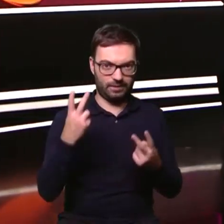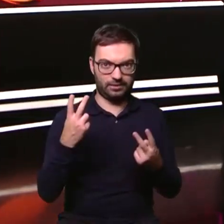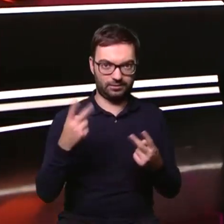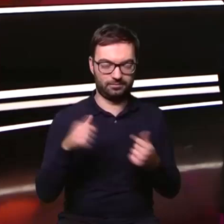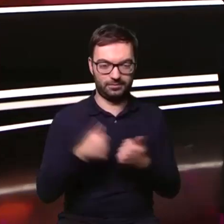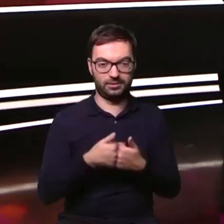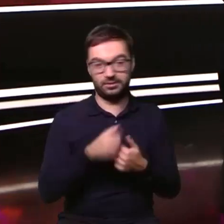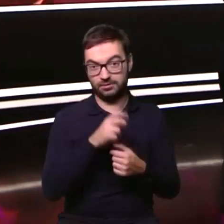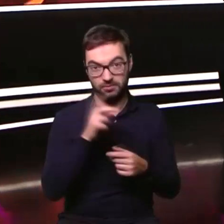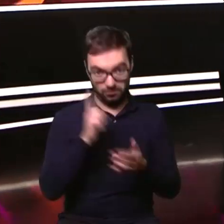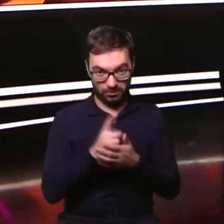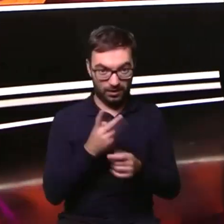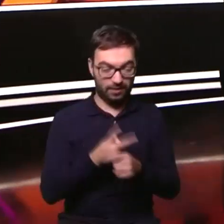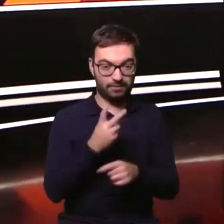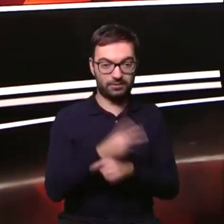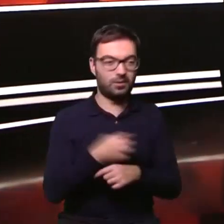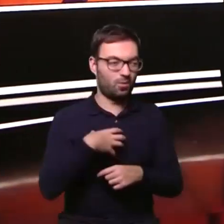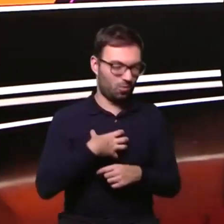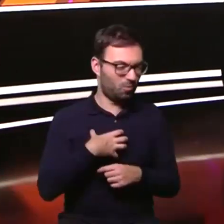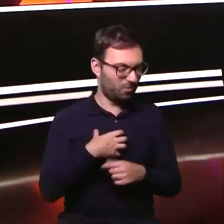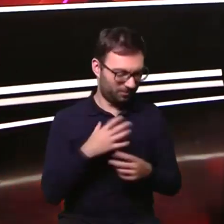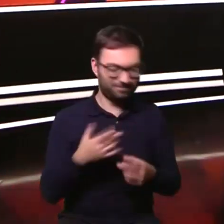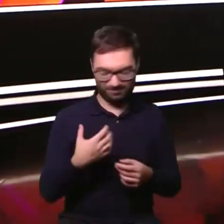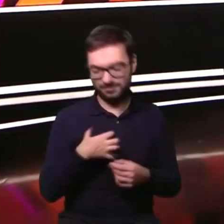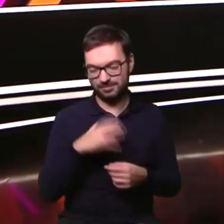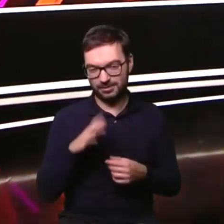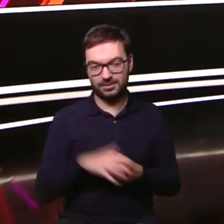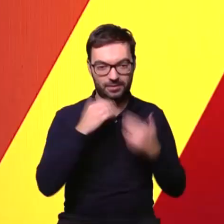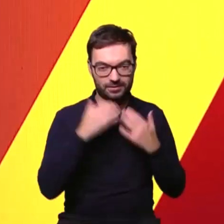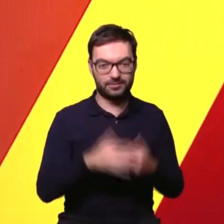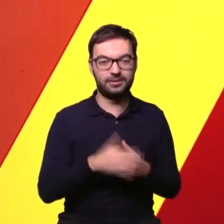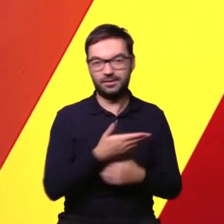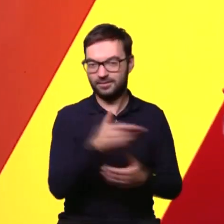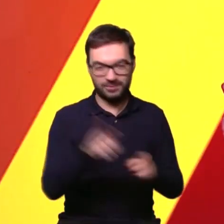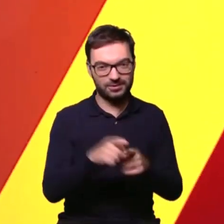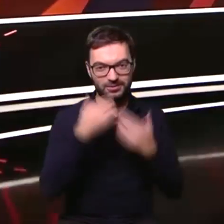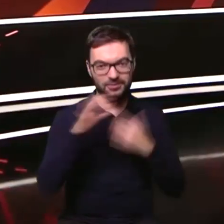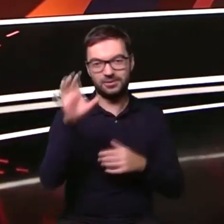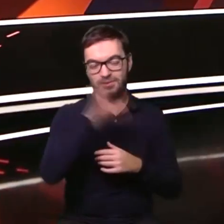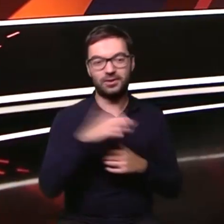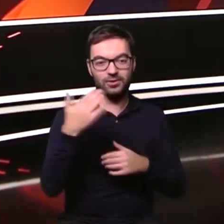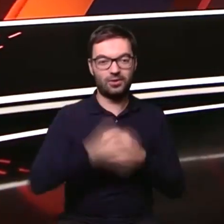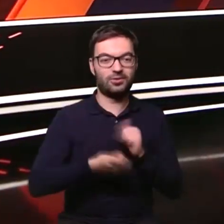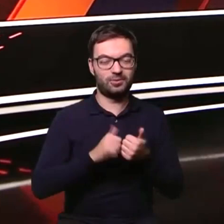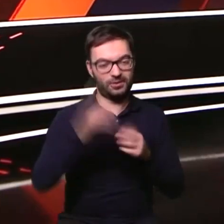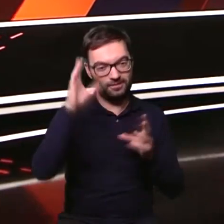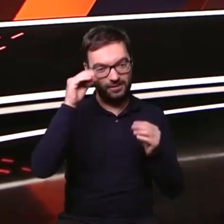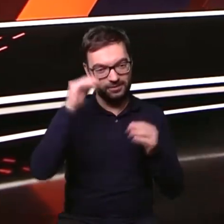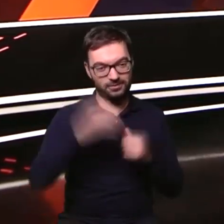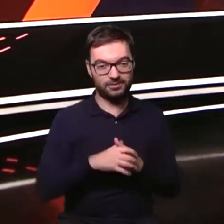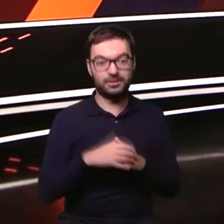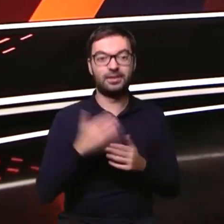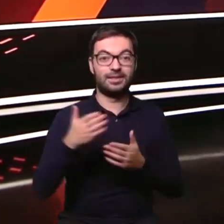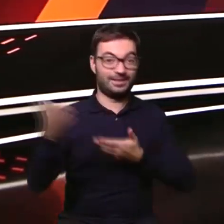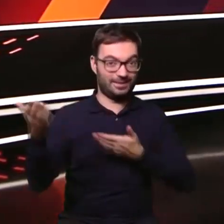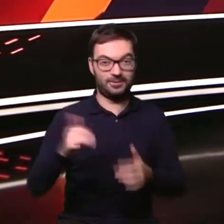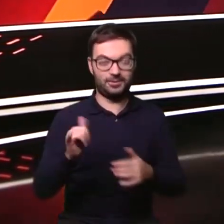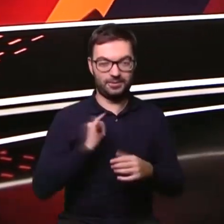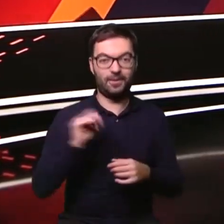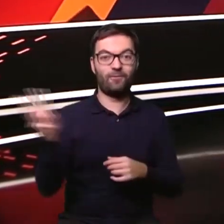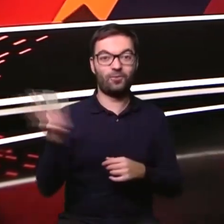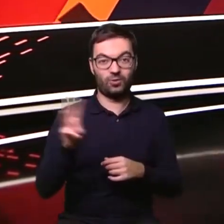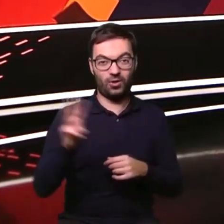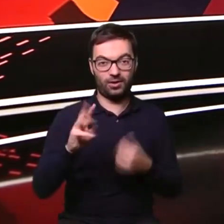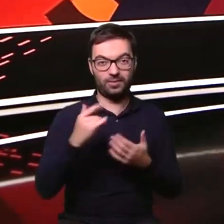to, czy awansują dalej. Ale humory dopisują, jak humory dopisują. Aleksandra Pikatu też dziękujemy. Kończymy sportowy wieczór. Już teraz zapraszamy na ten